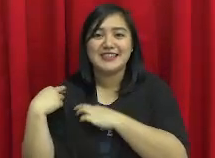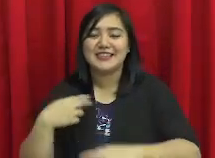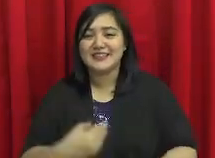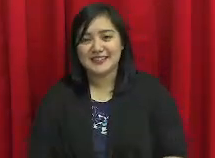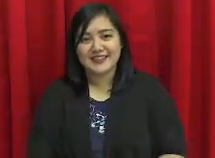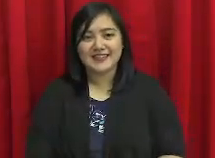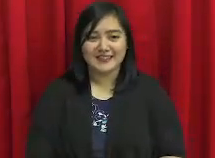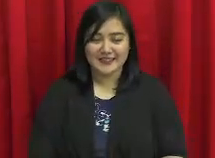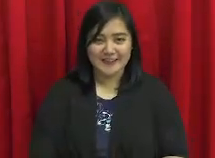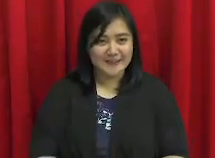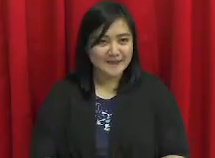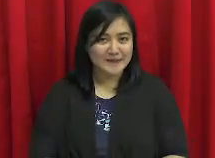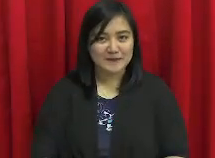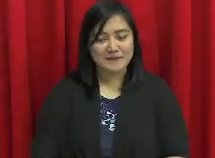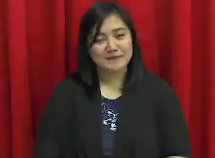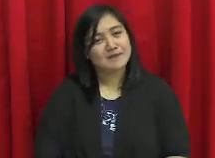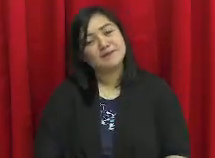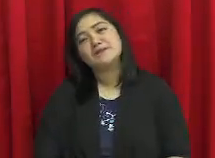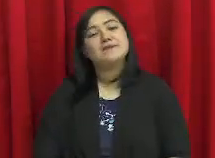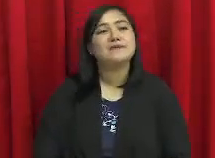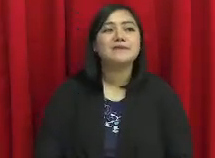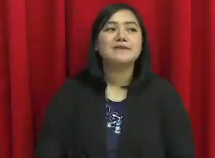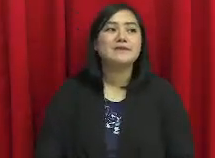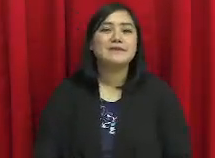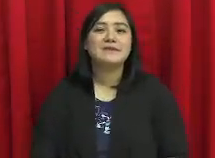dito. Yeah. Kung sino ang